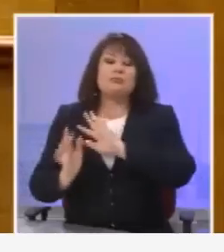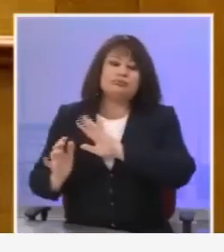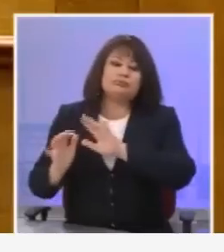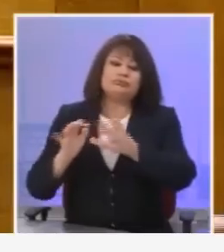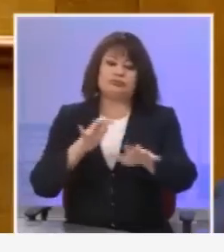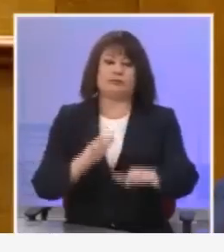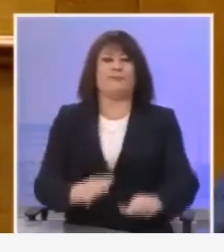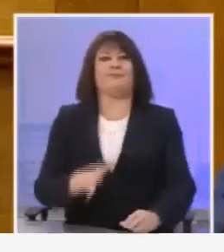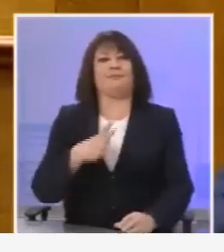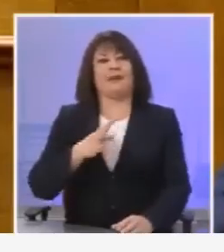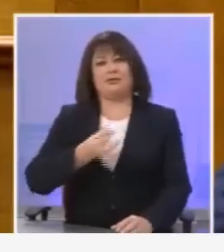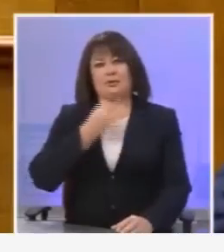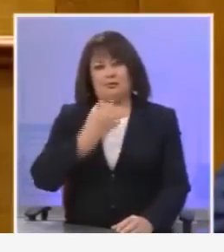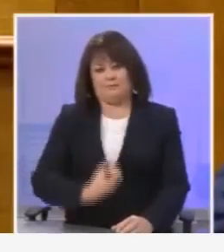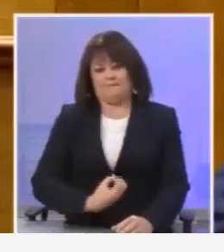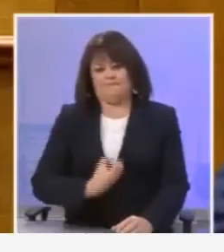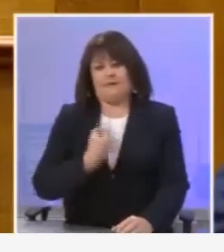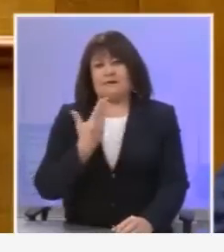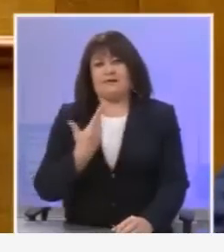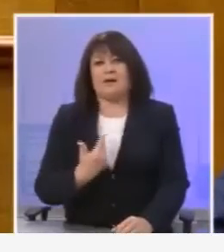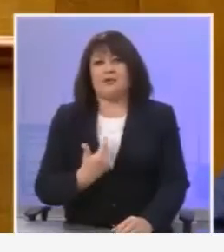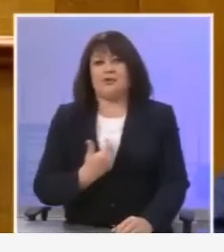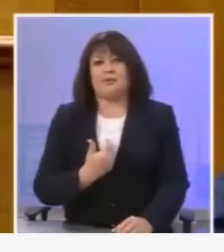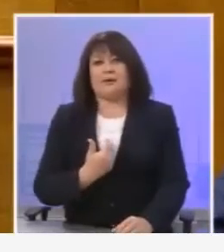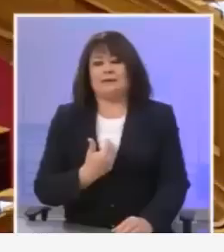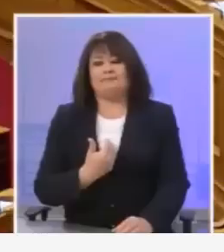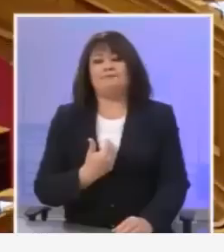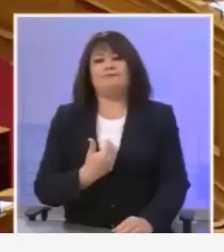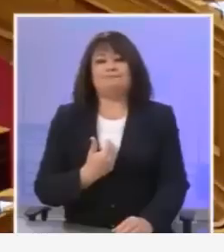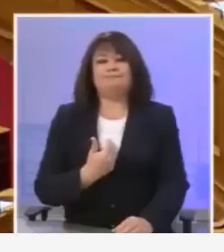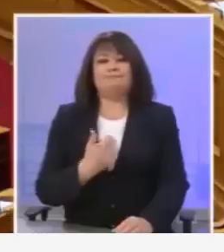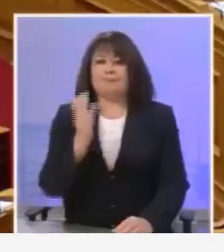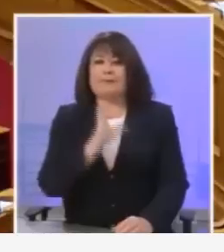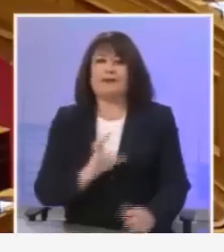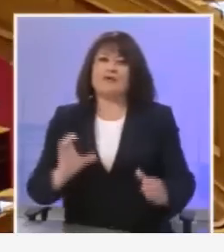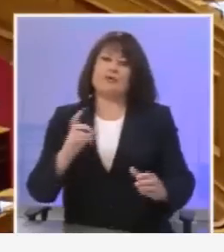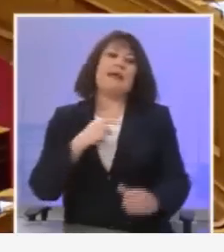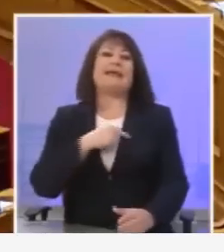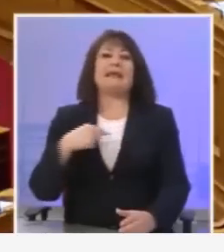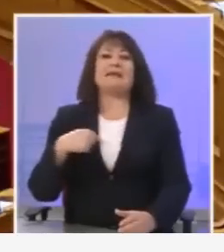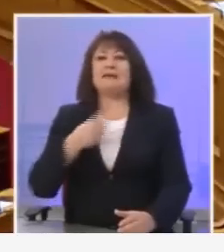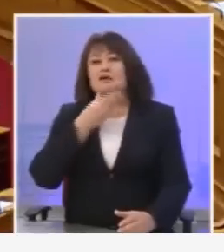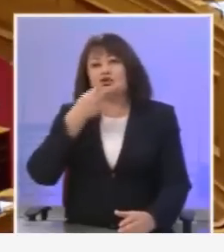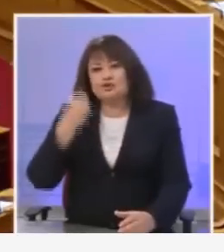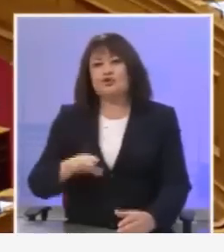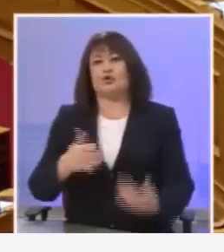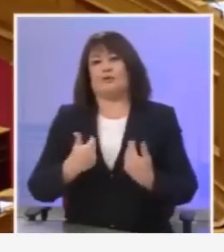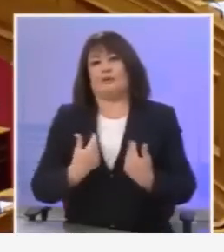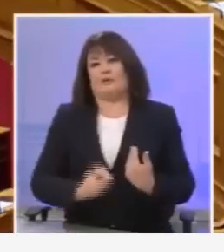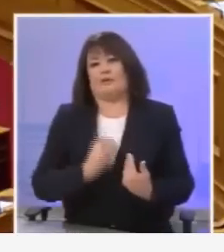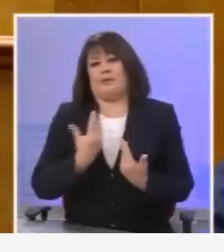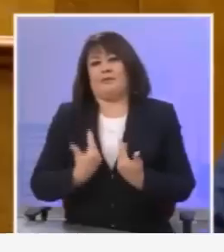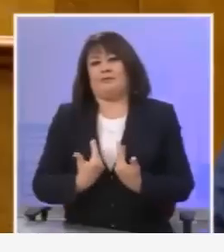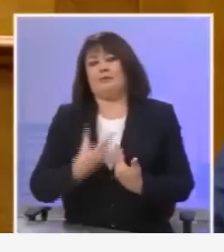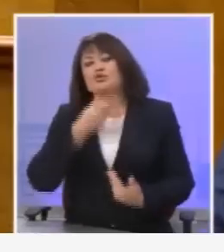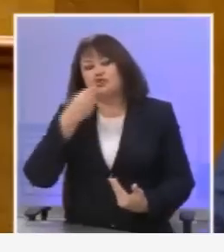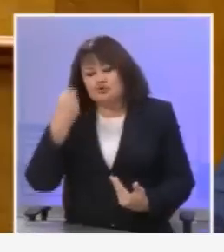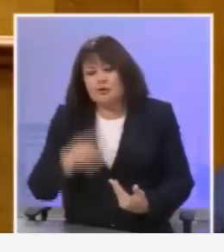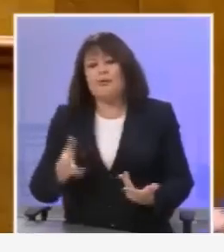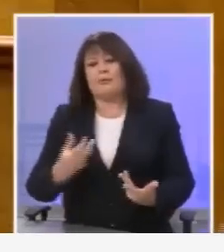Θέλω λοιπόν να πω ότι αισθάνομαι ως μέλος αυτής της ευρωπαϊκής ηγεσίας ντροπή.